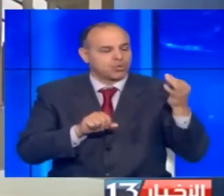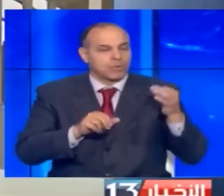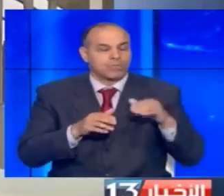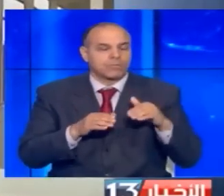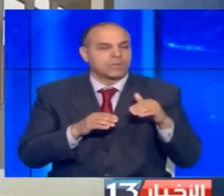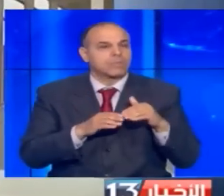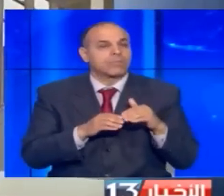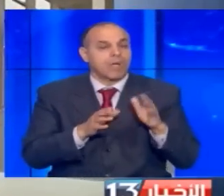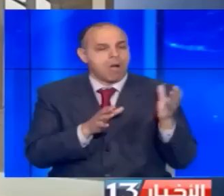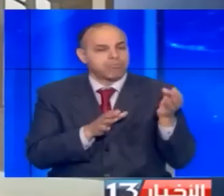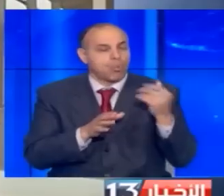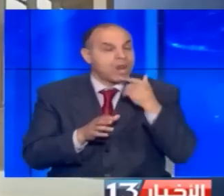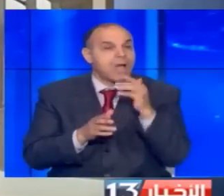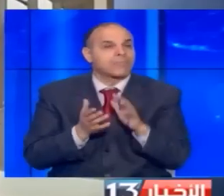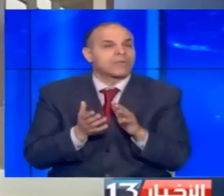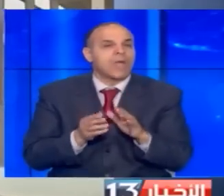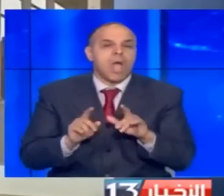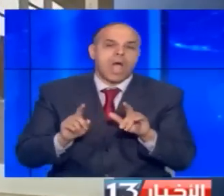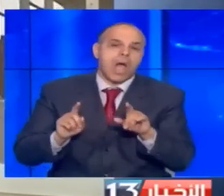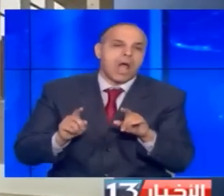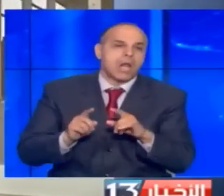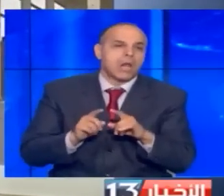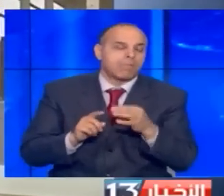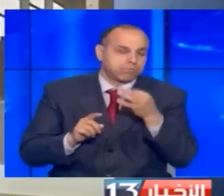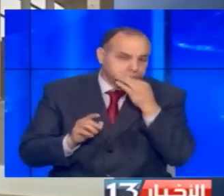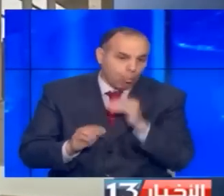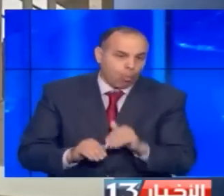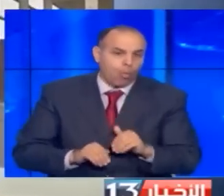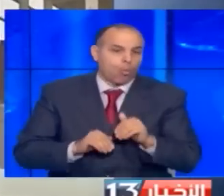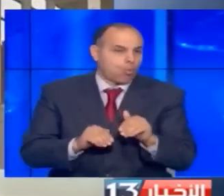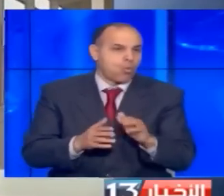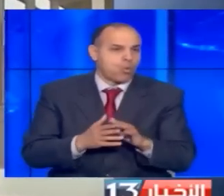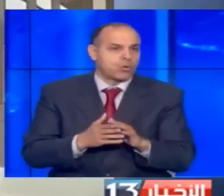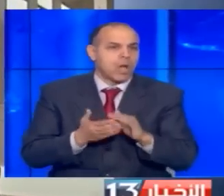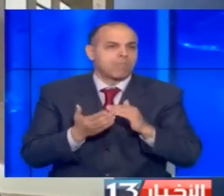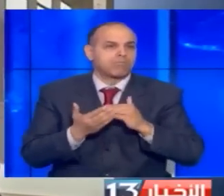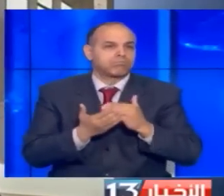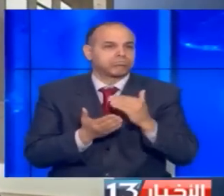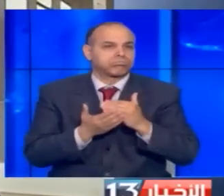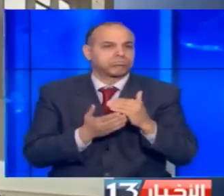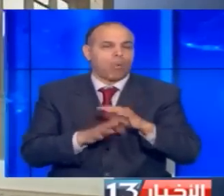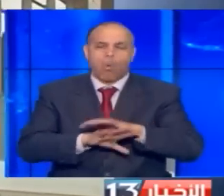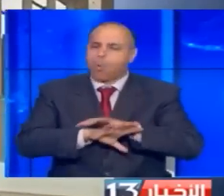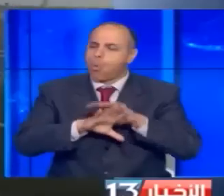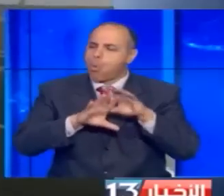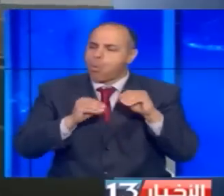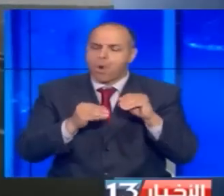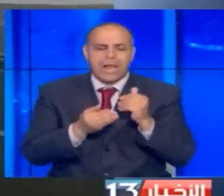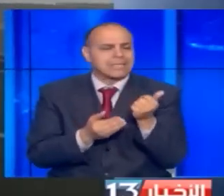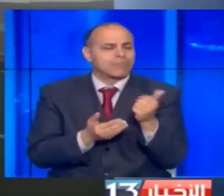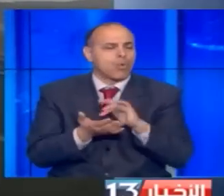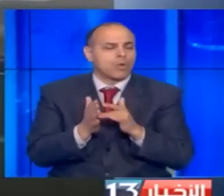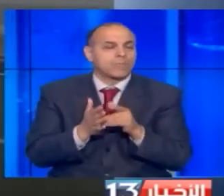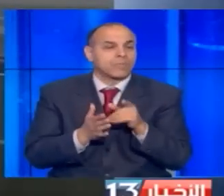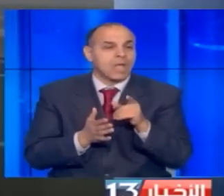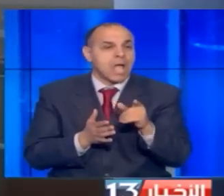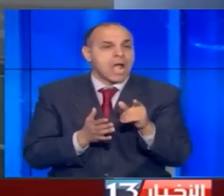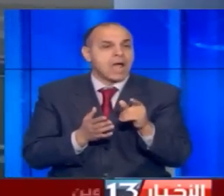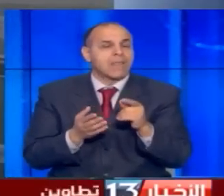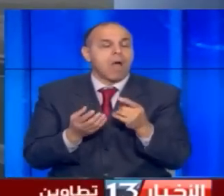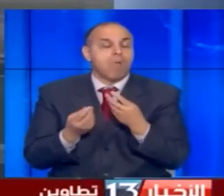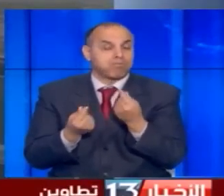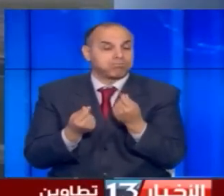معناها الشيء اللي خلاها معناها الاستعمالات نتاعها تكون للجبس المصنع بجميع انواعه. هذه الثروة